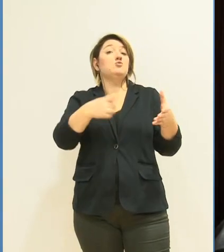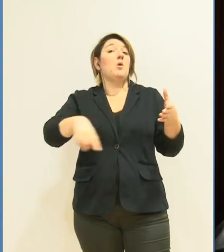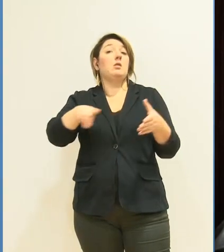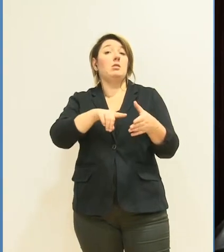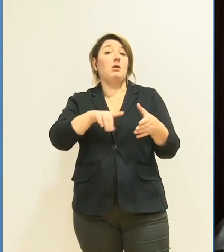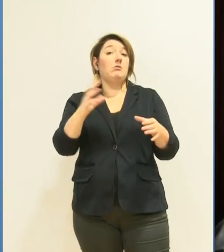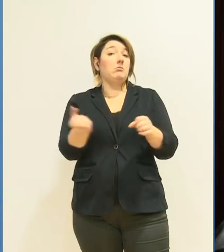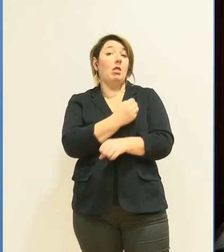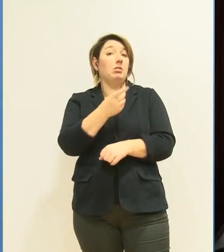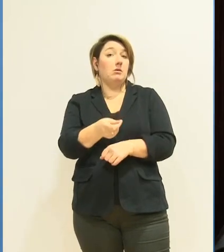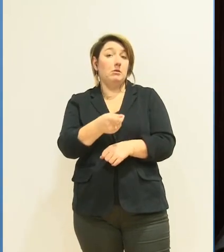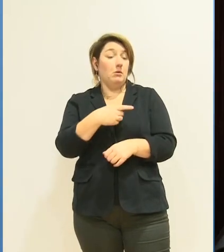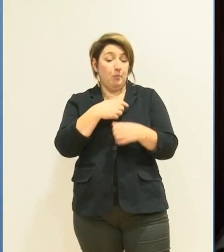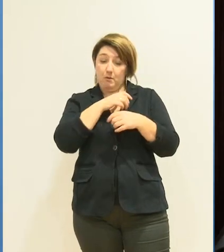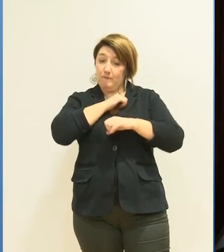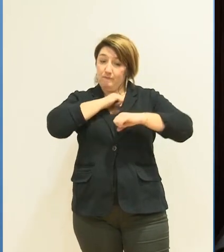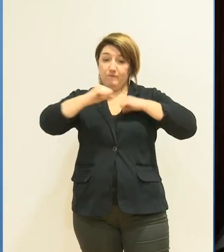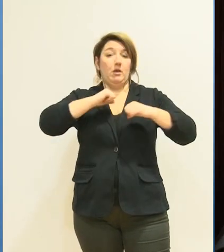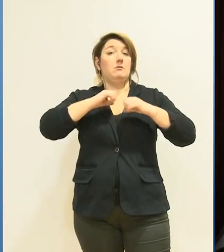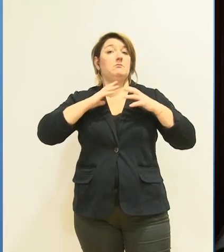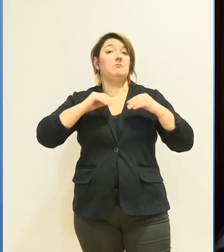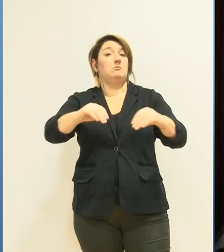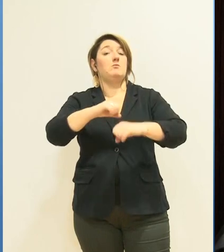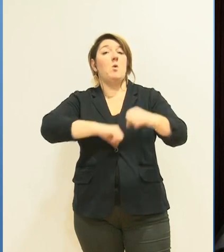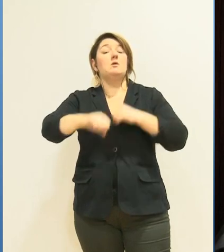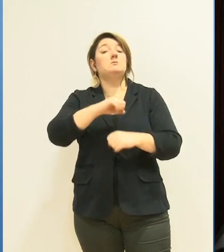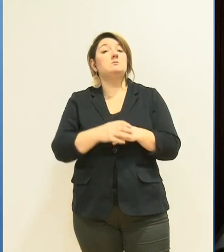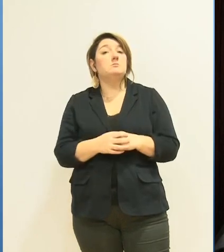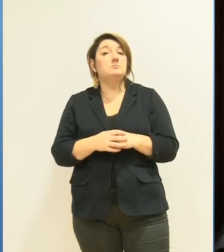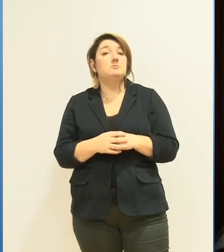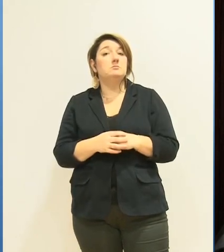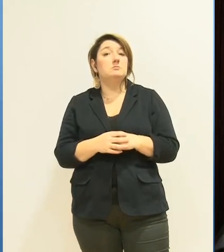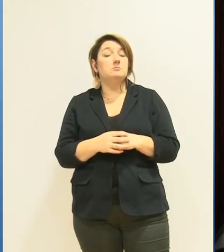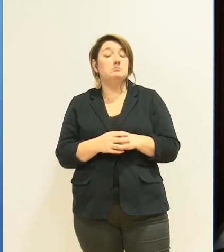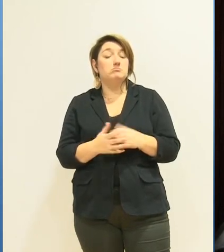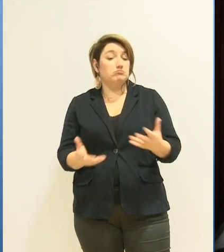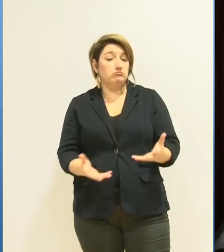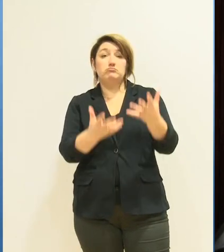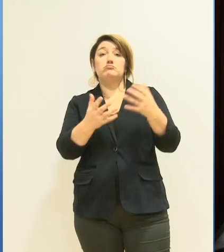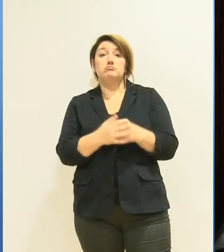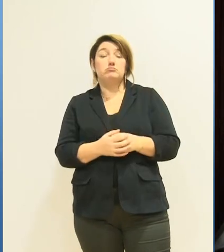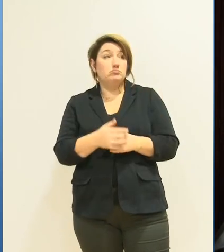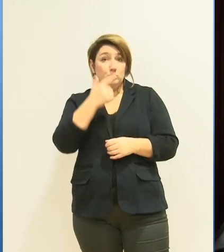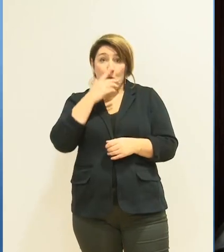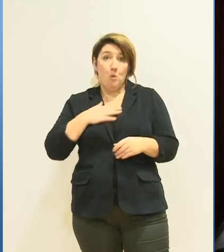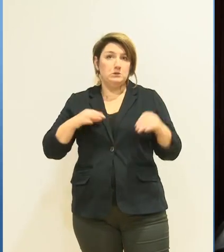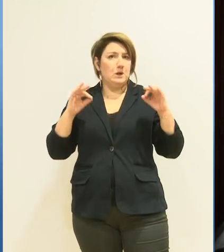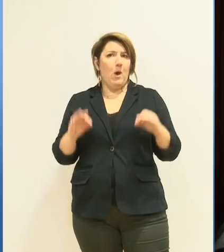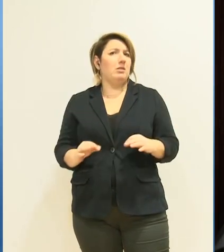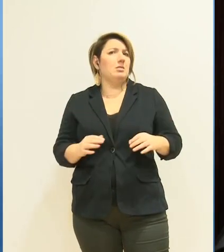de souhaite que puisse être mis en oeuvre la décision qu'elle a prise tome paraît d'ailleurs complètement corrects